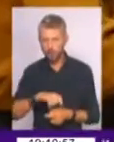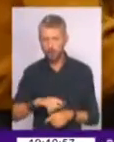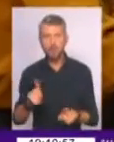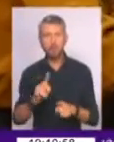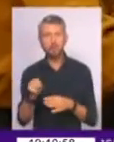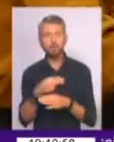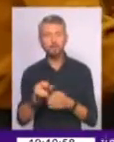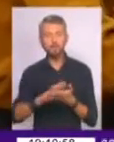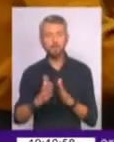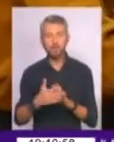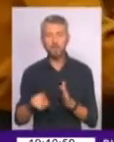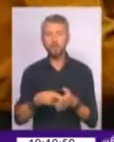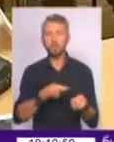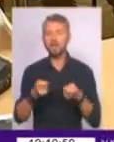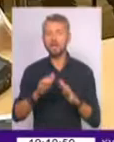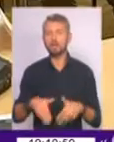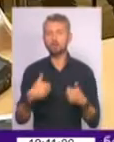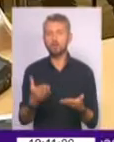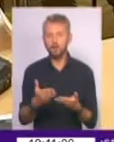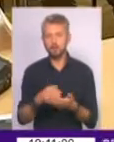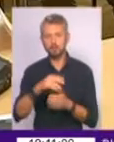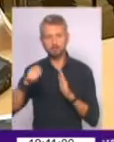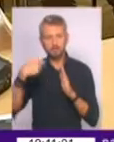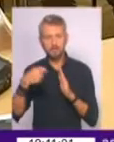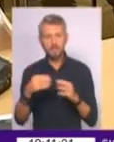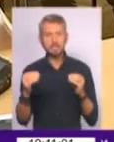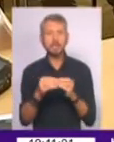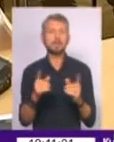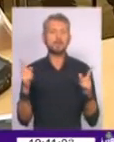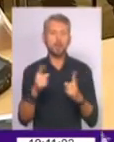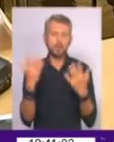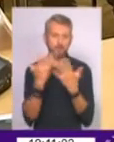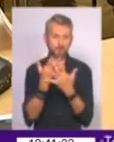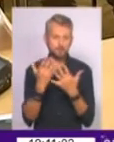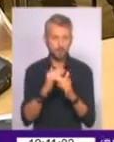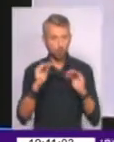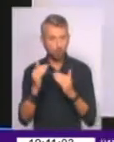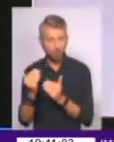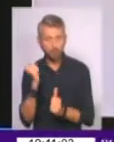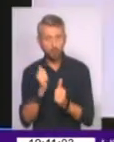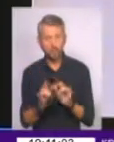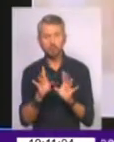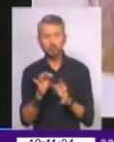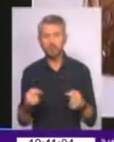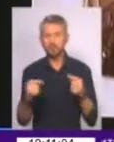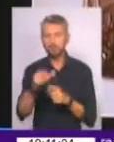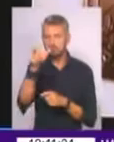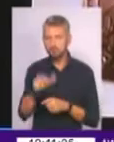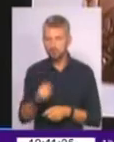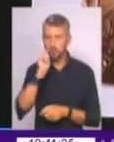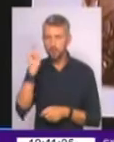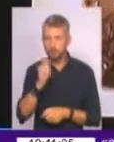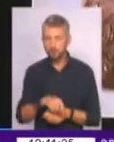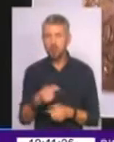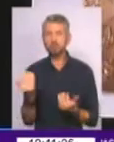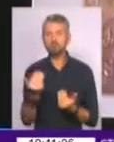виправити ситуацію, мерія ініціювала створення 10 коротких відеороликів. Кожен з них розповідає про певного українського діяча, чиє ім'я присвоєне